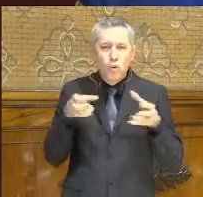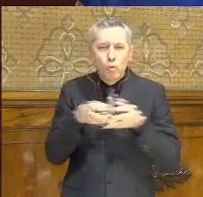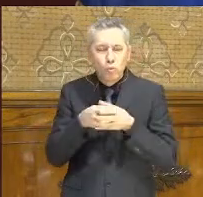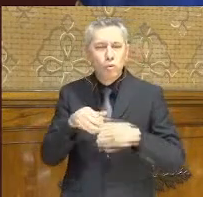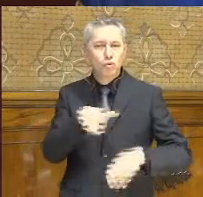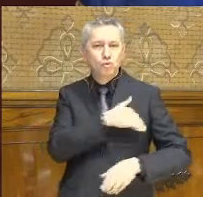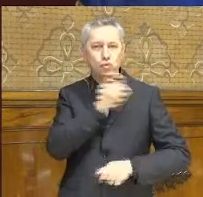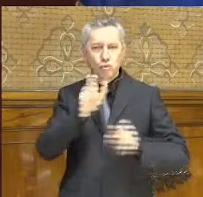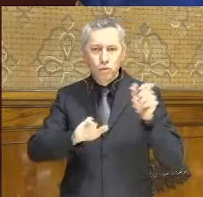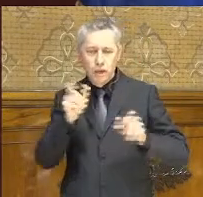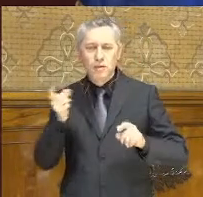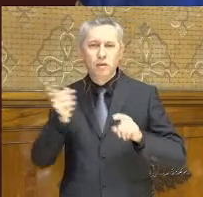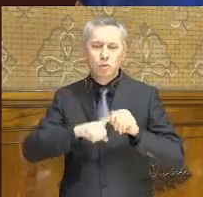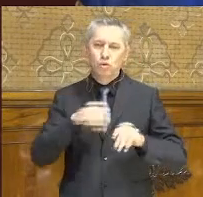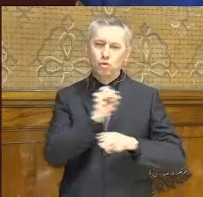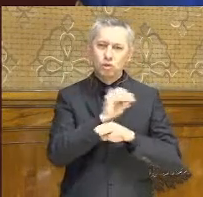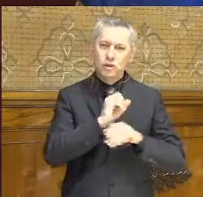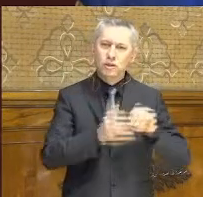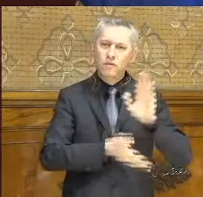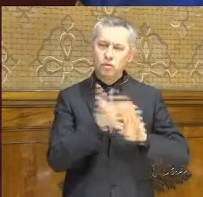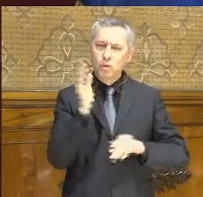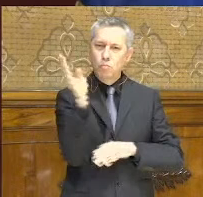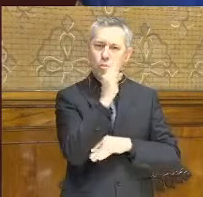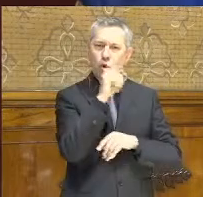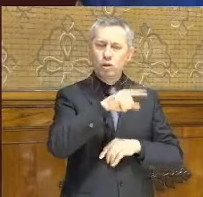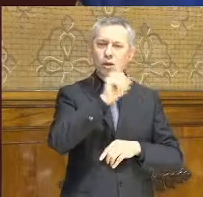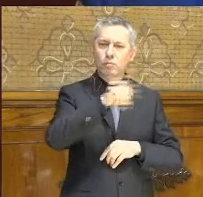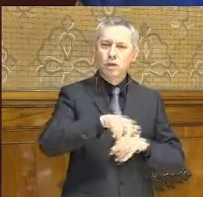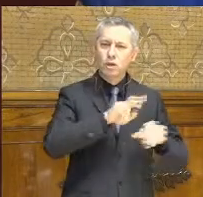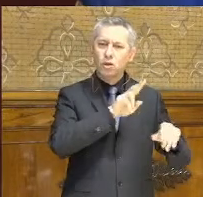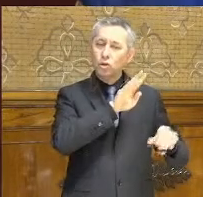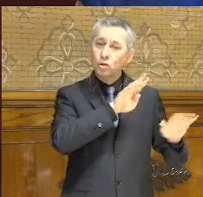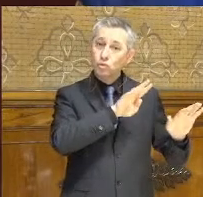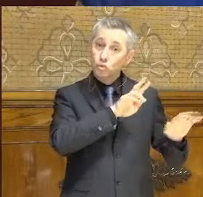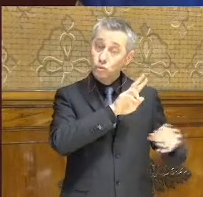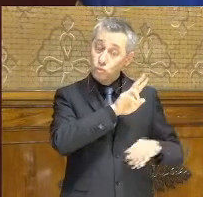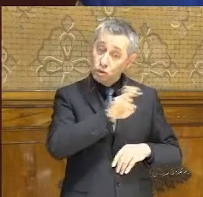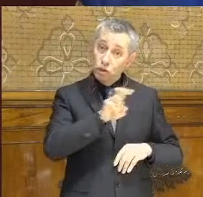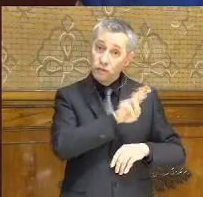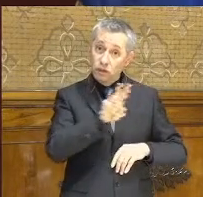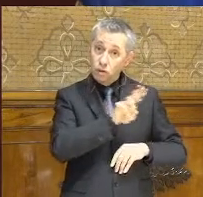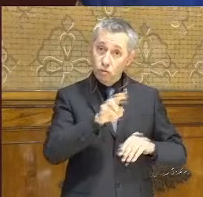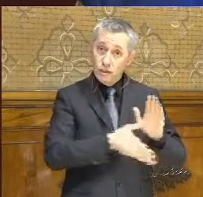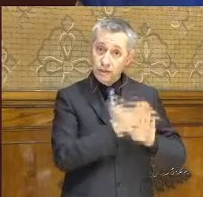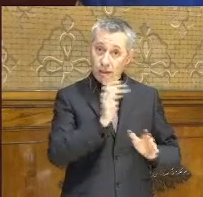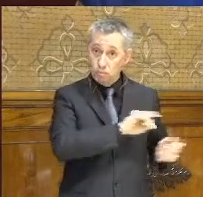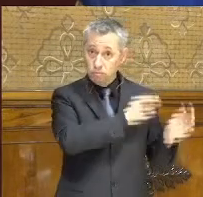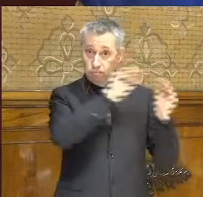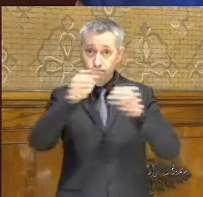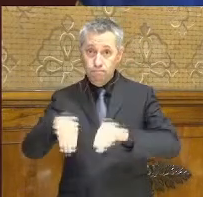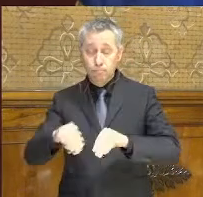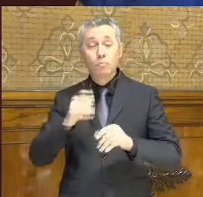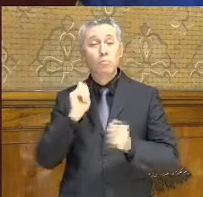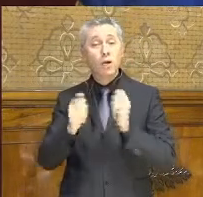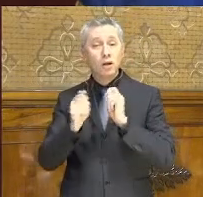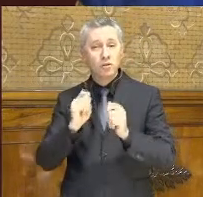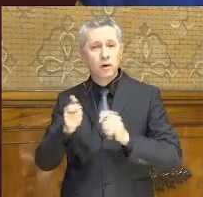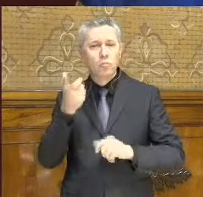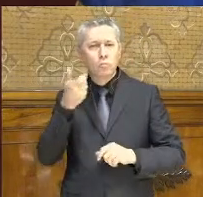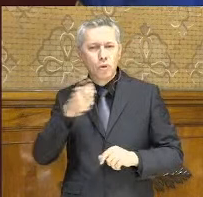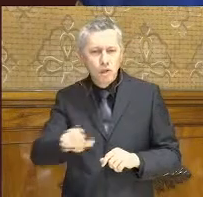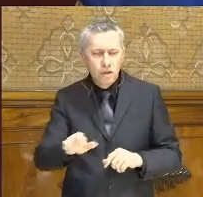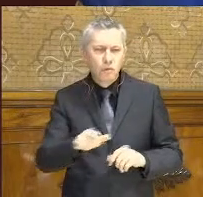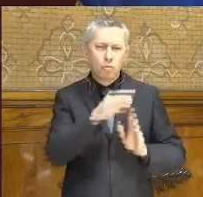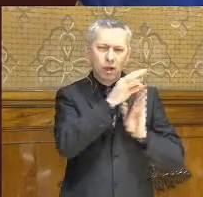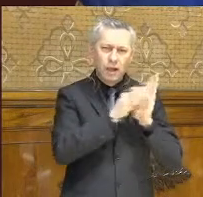e docenti fuggirono da Bologna nel 1222 e emigrarono a Padova per non assoggettarsi alle